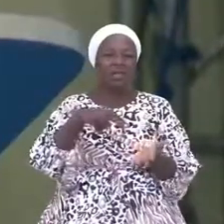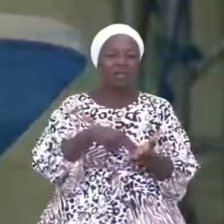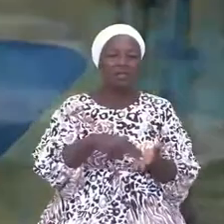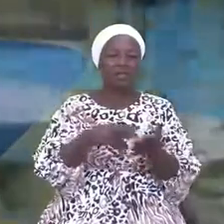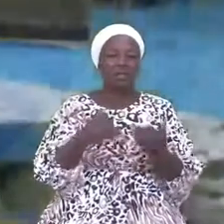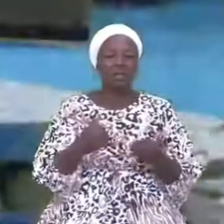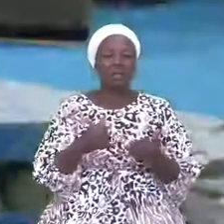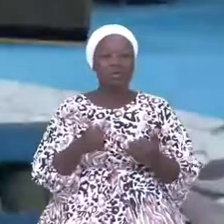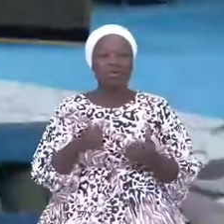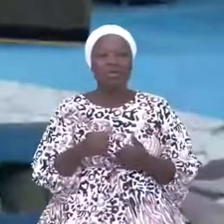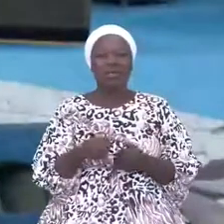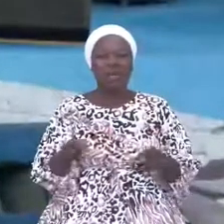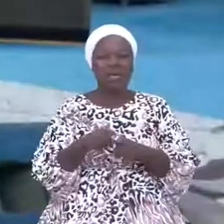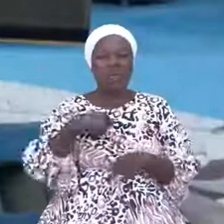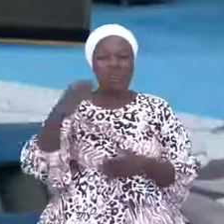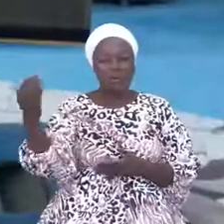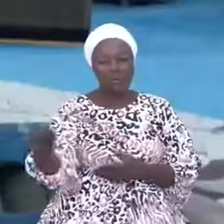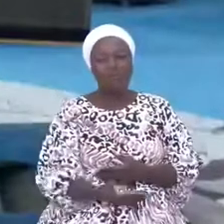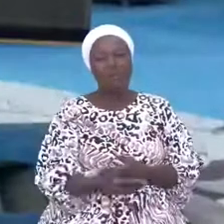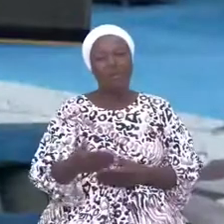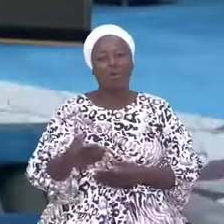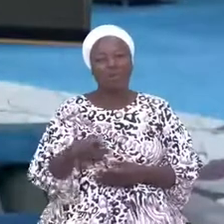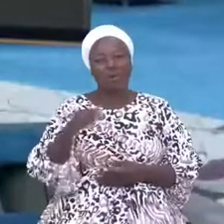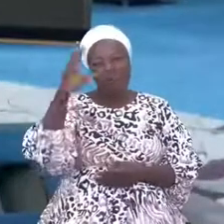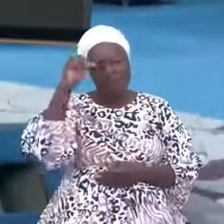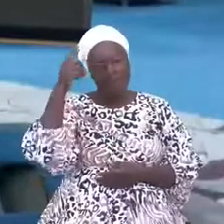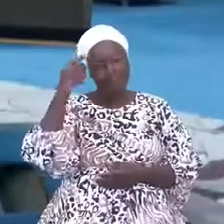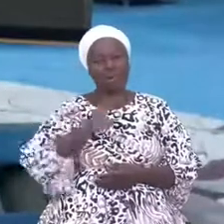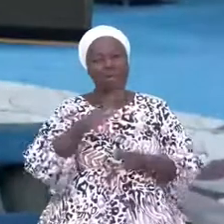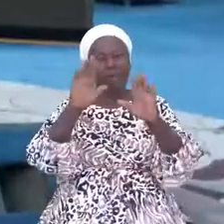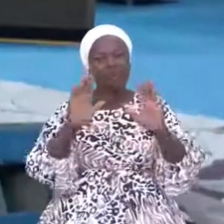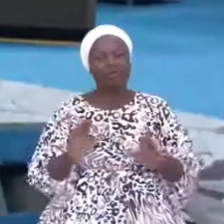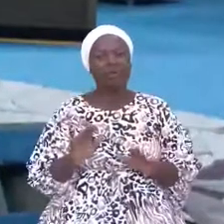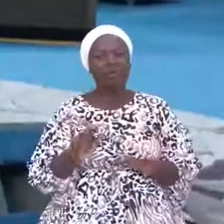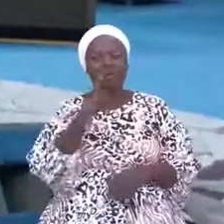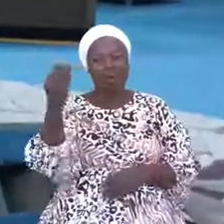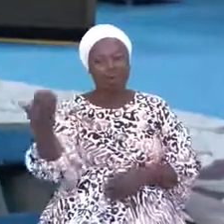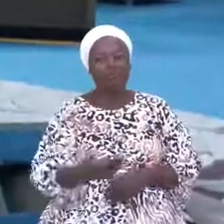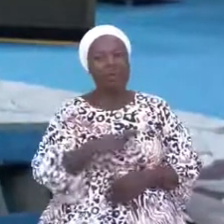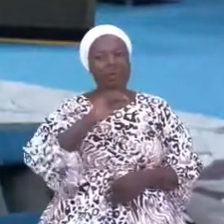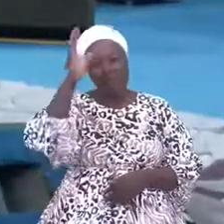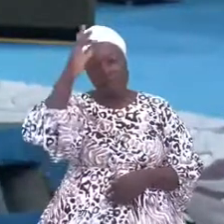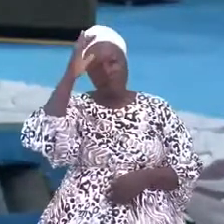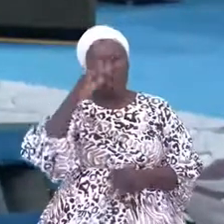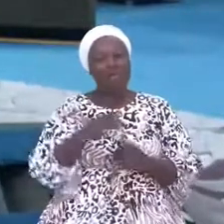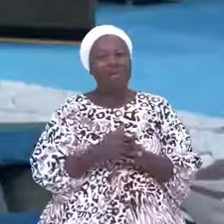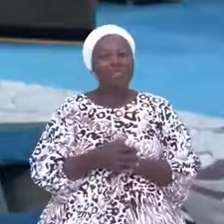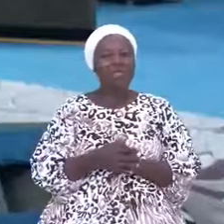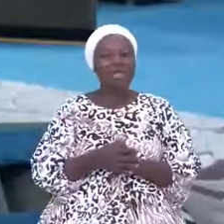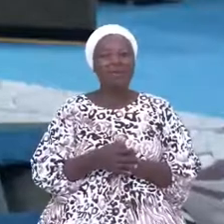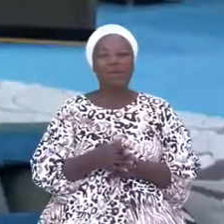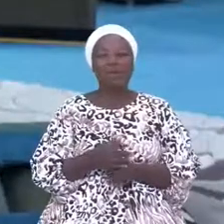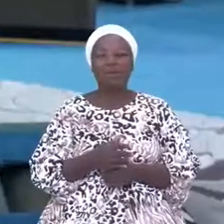Notre Père est prêt. Levons-nous sur nos pieds comme nous l'accueillons pour notre miracle.